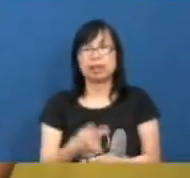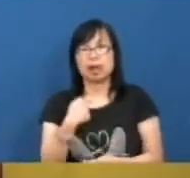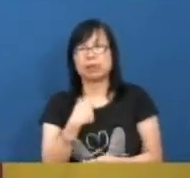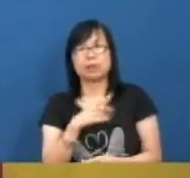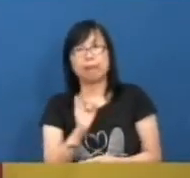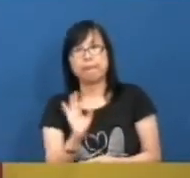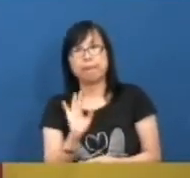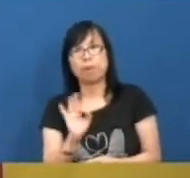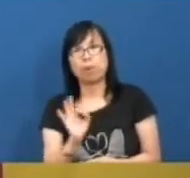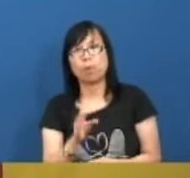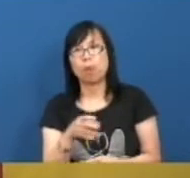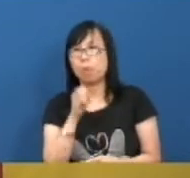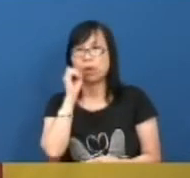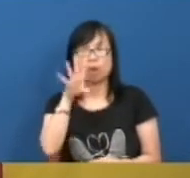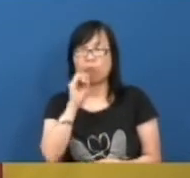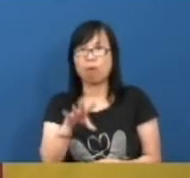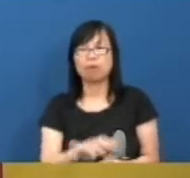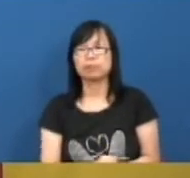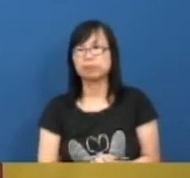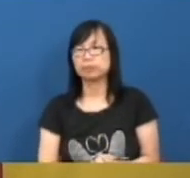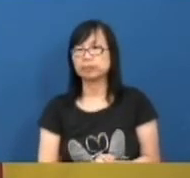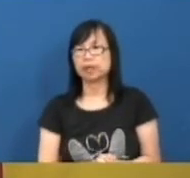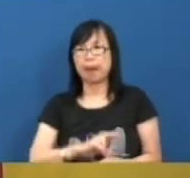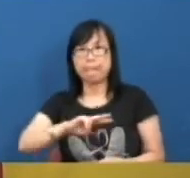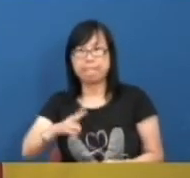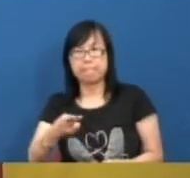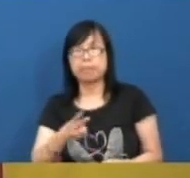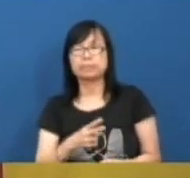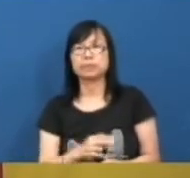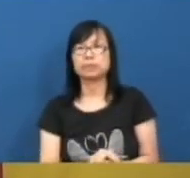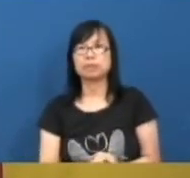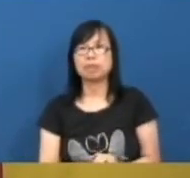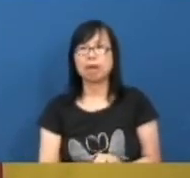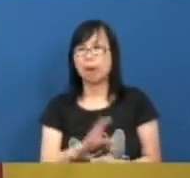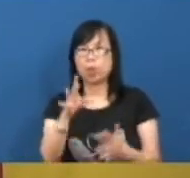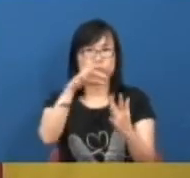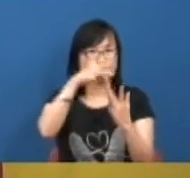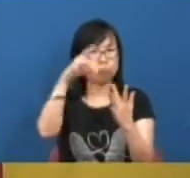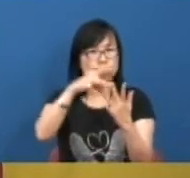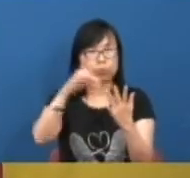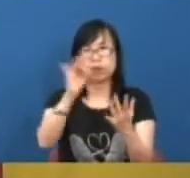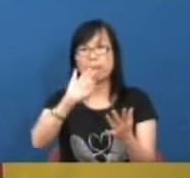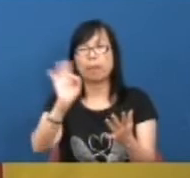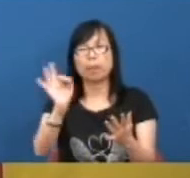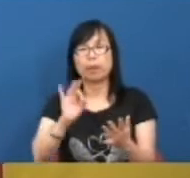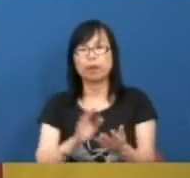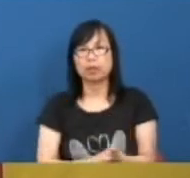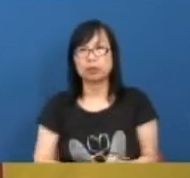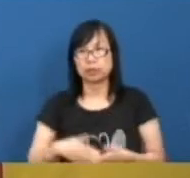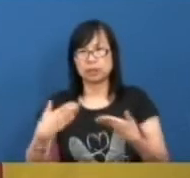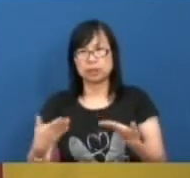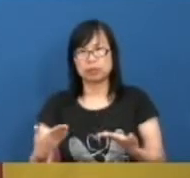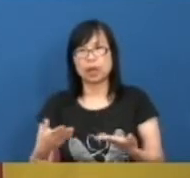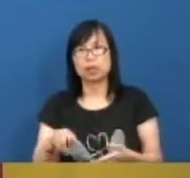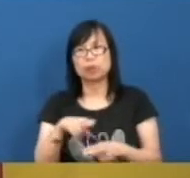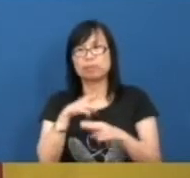本我哋都無話可說，學話無恥啦。咁變咗我哋覺得已經冇選擇情況底下，先係即係用呢、這個